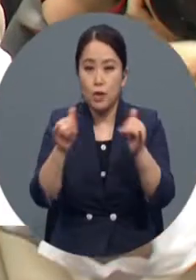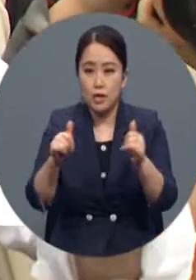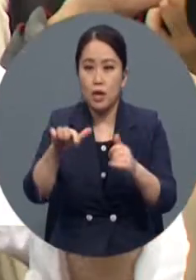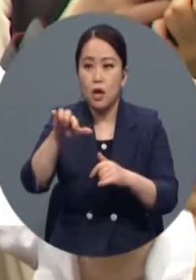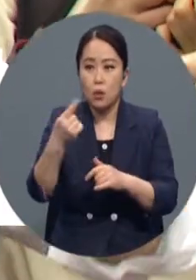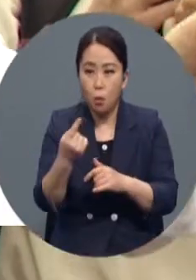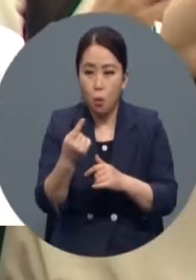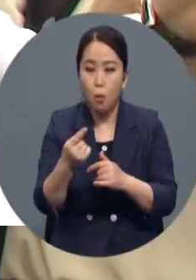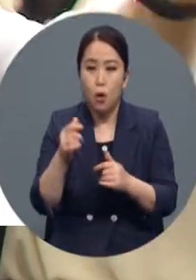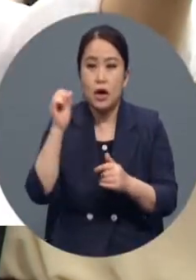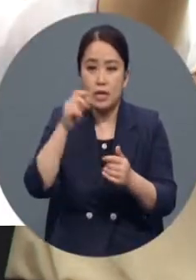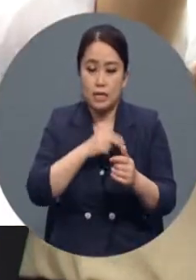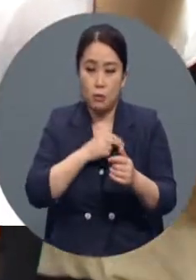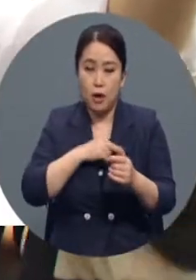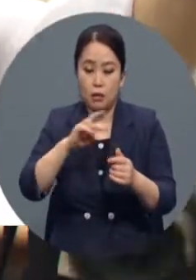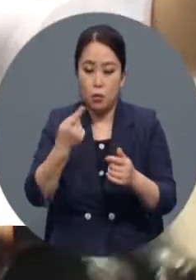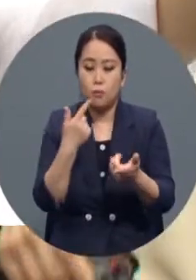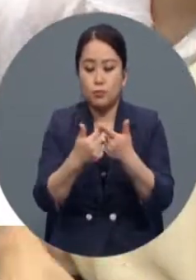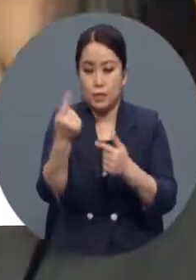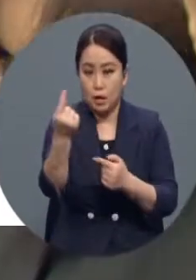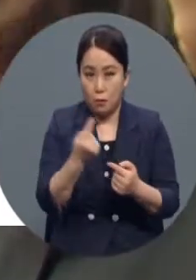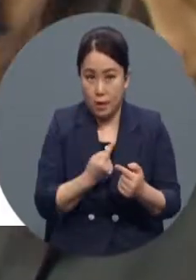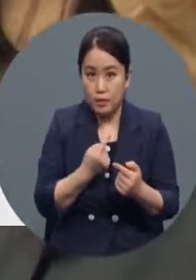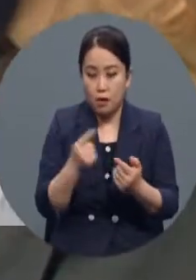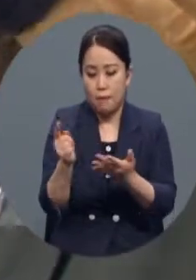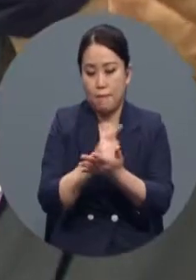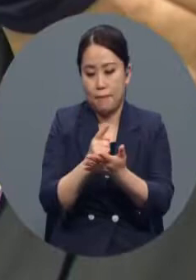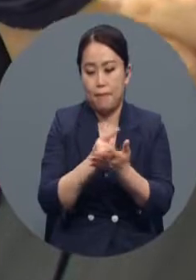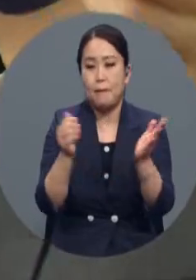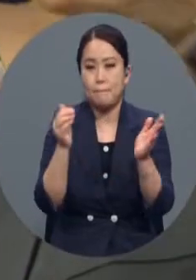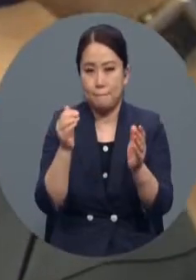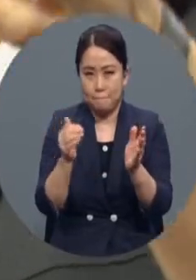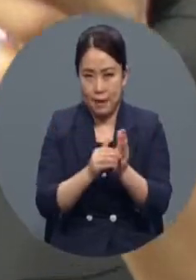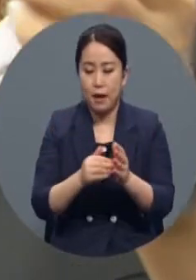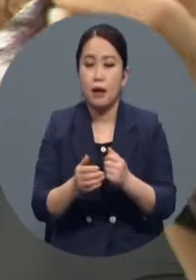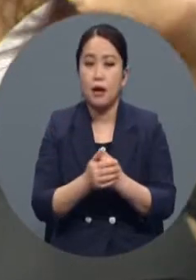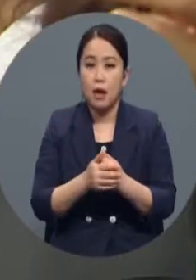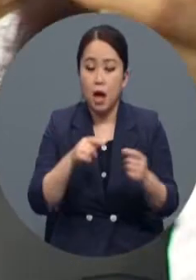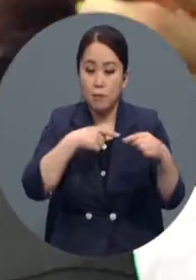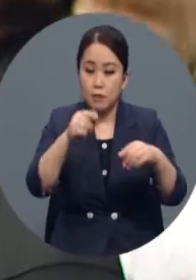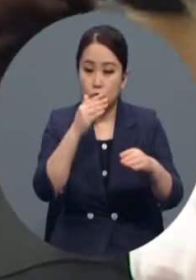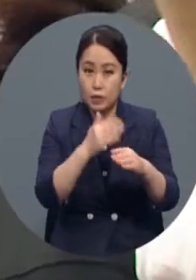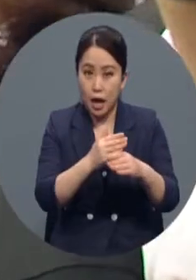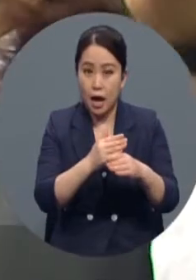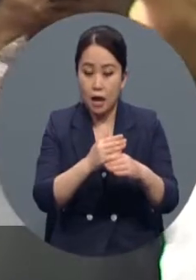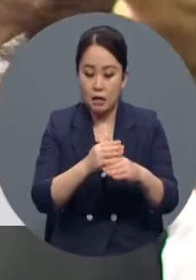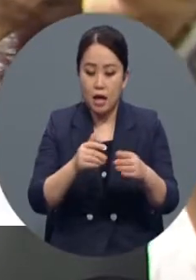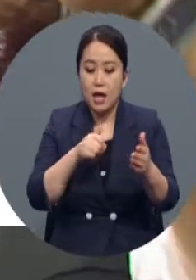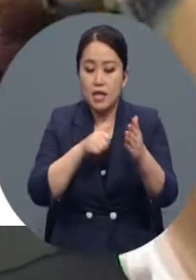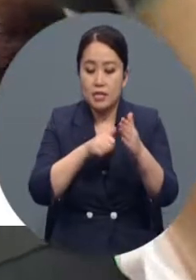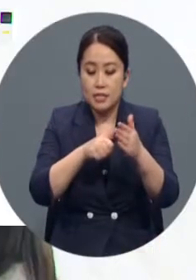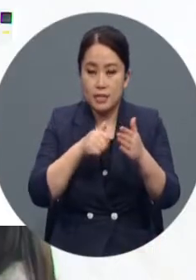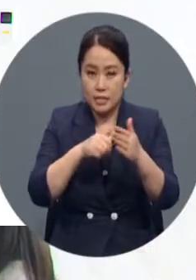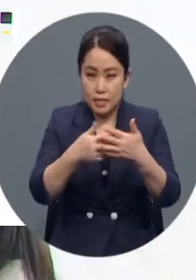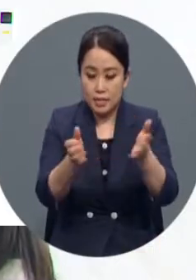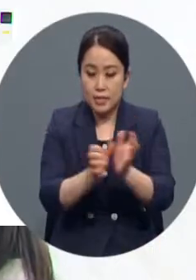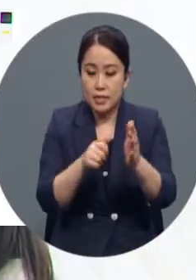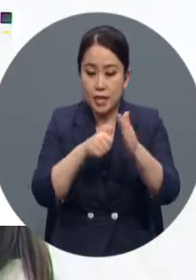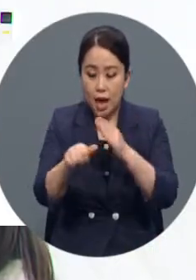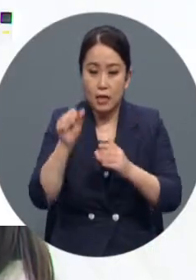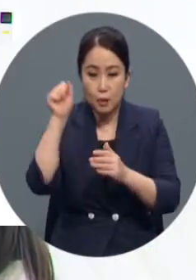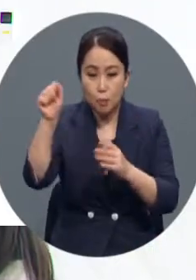찾아 원외 지역위원장과 만남을 가졌습니다. 민주당 당권 주자들이 일찍부터 부산 공략에 나선